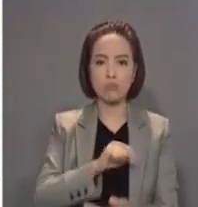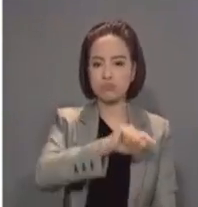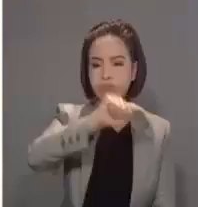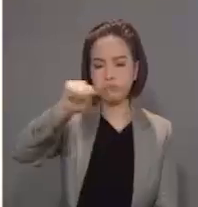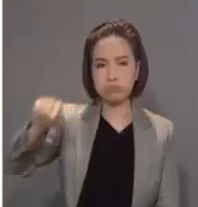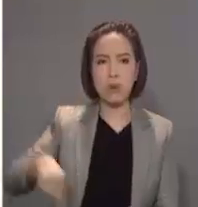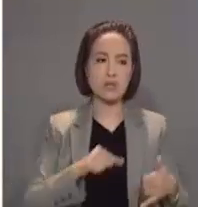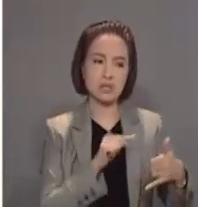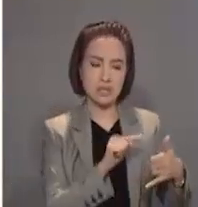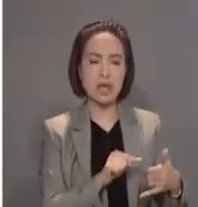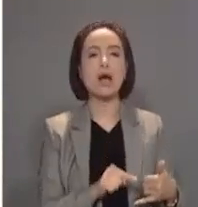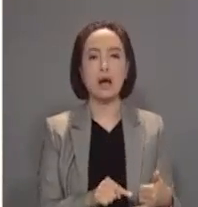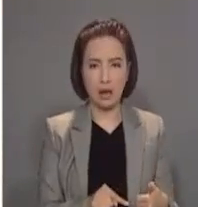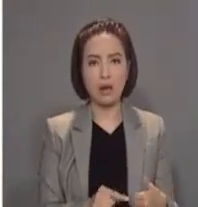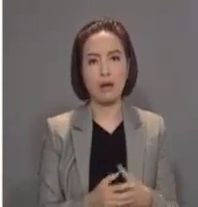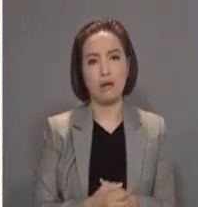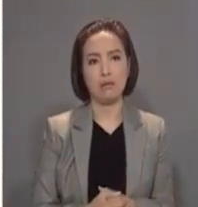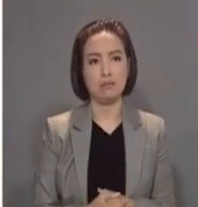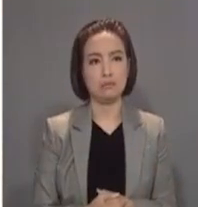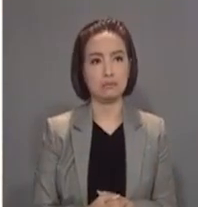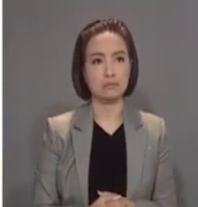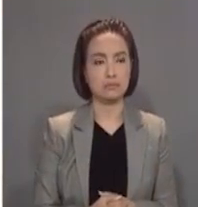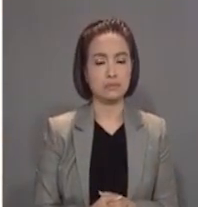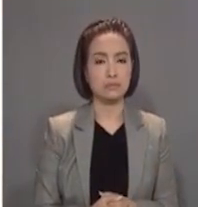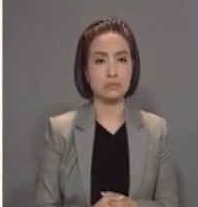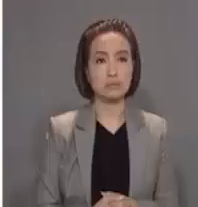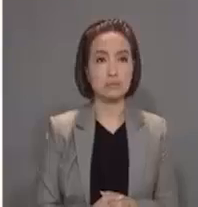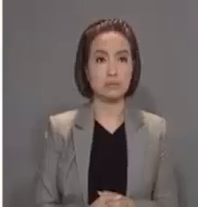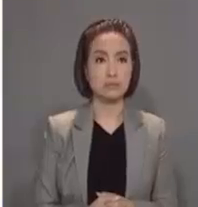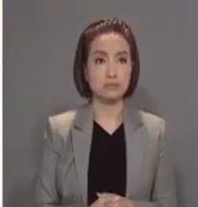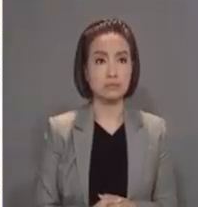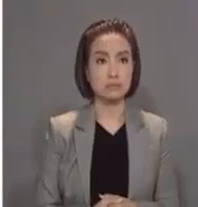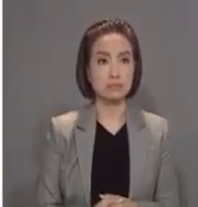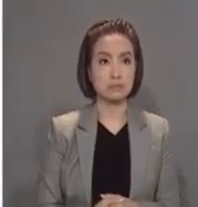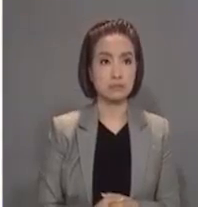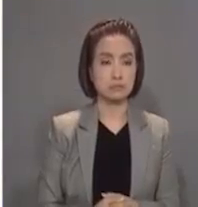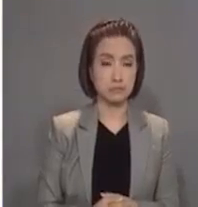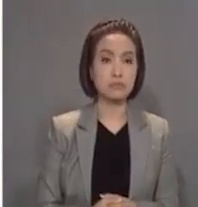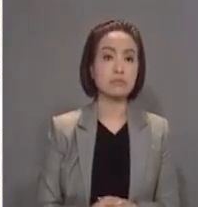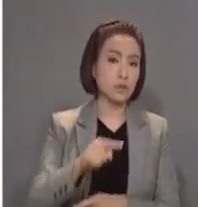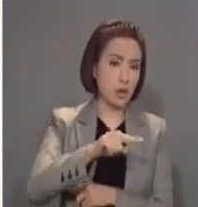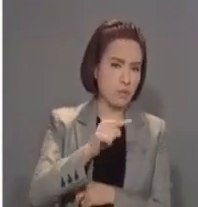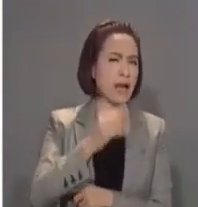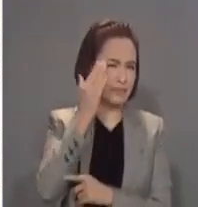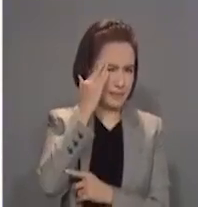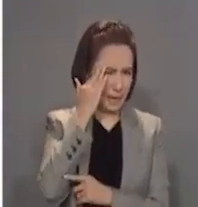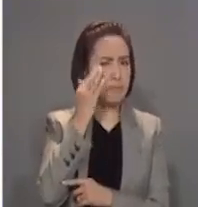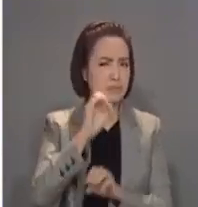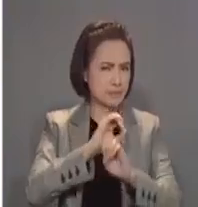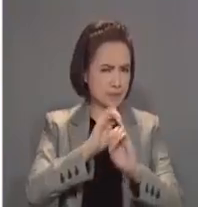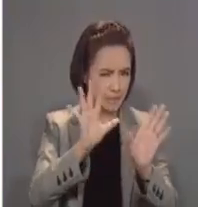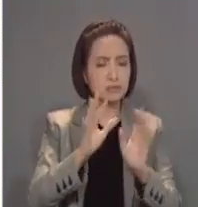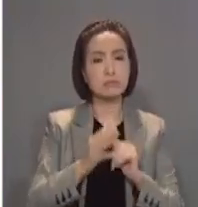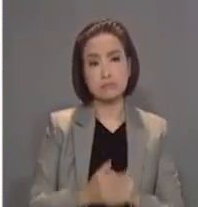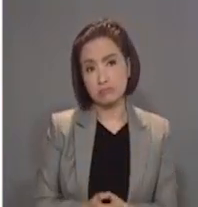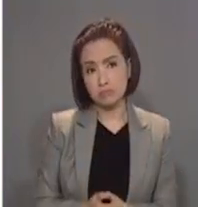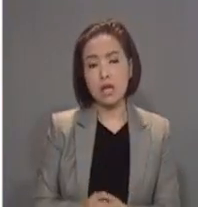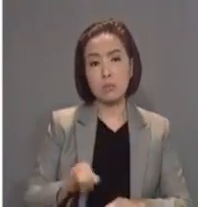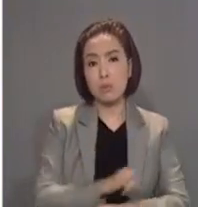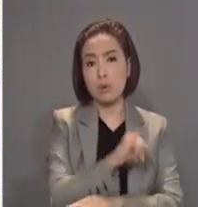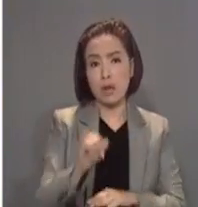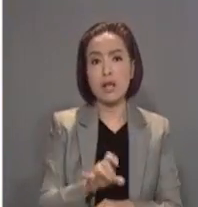พันธุ์พืชออกมาเปิดเผยข้อมูลครับในช่วงบ่ายก็จะได้ทราบข้อมูลที่ชัดเจนมากขึ้นครับว่าในจ